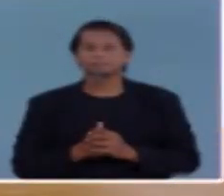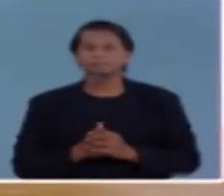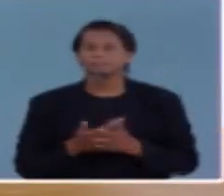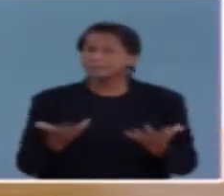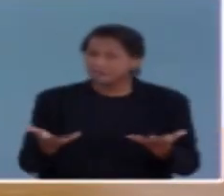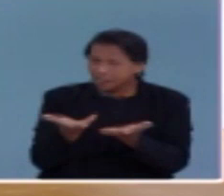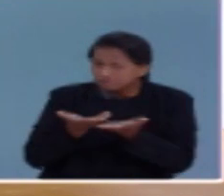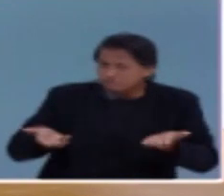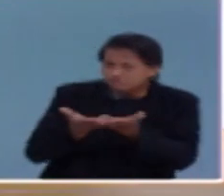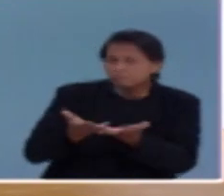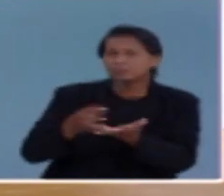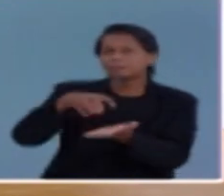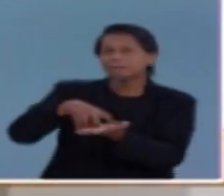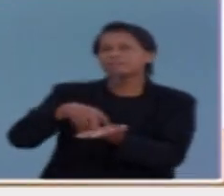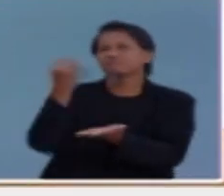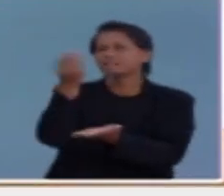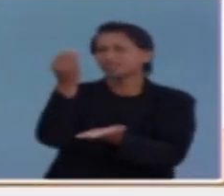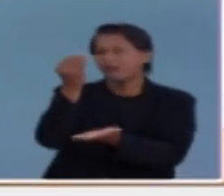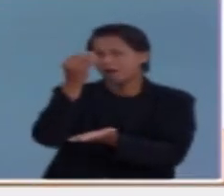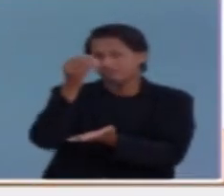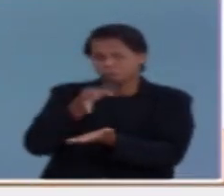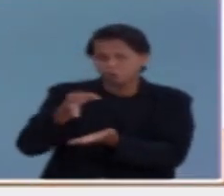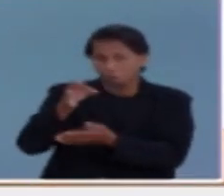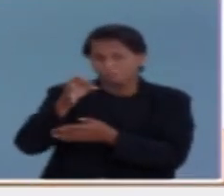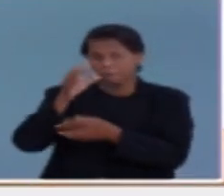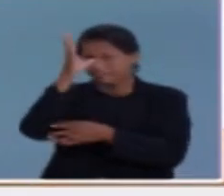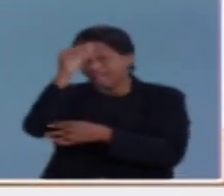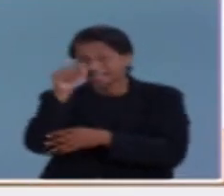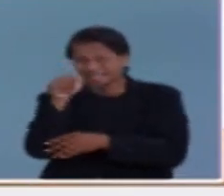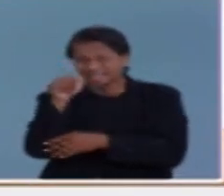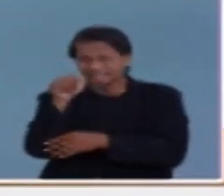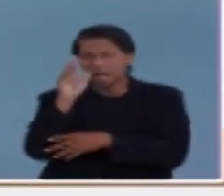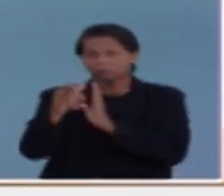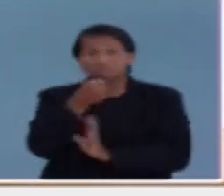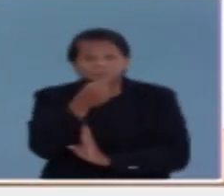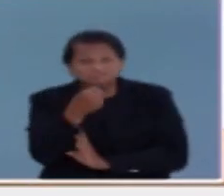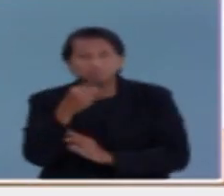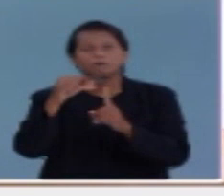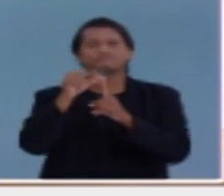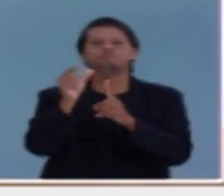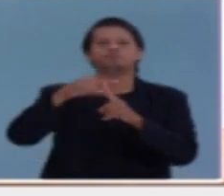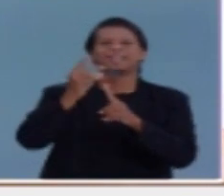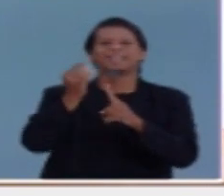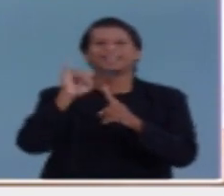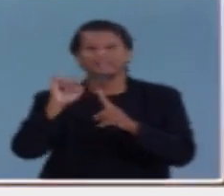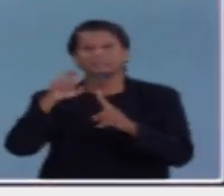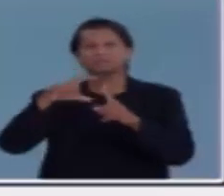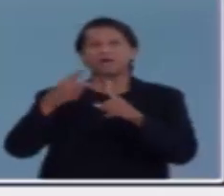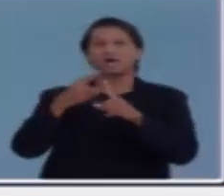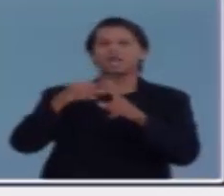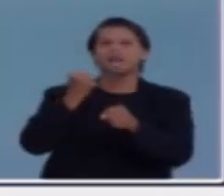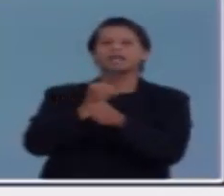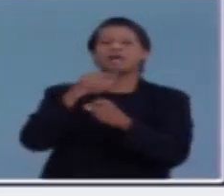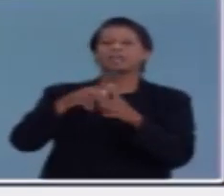Bagaimana suasana lokasi wisata di Pulau Dewata? Saat ini kita akan bergabung dengan Putri Cahaya di Gianyar, Bali. Ya,